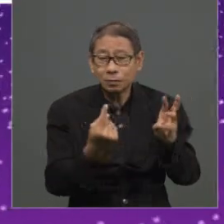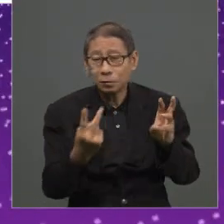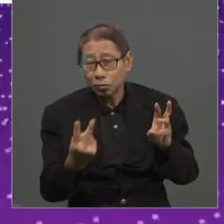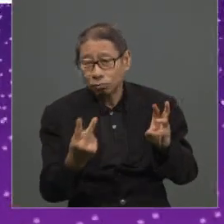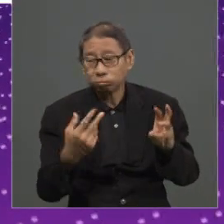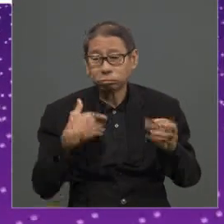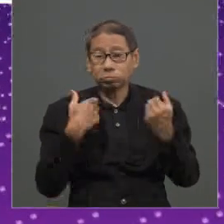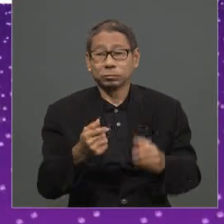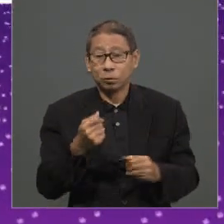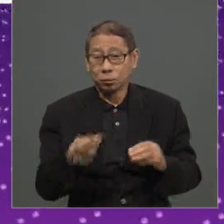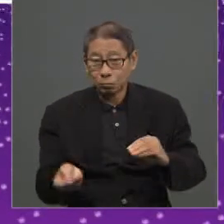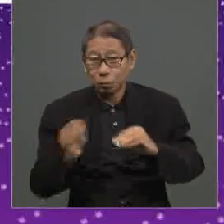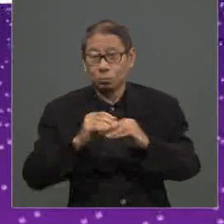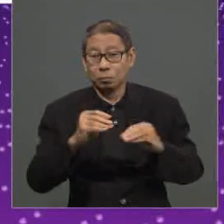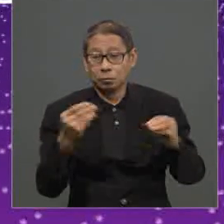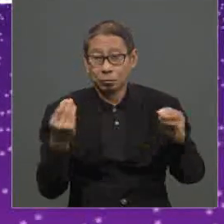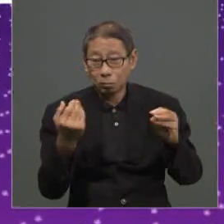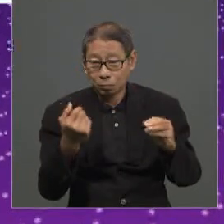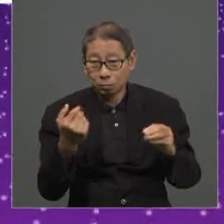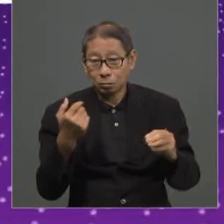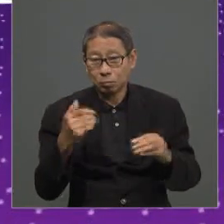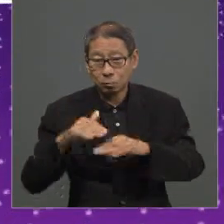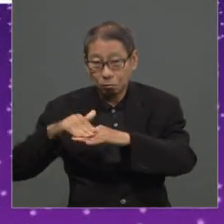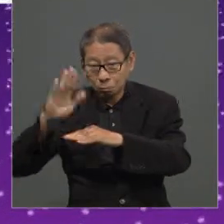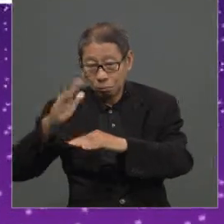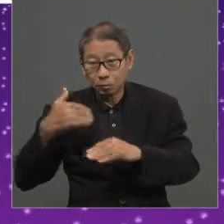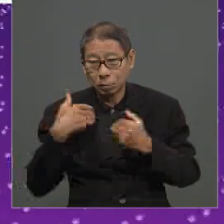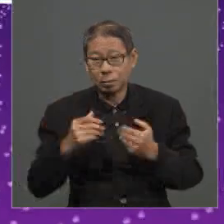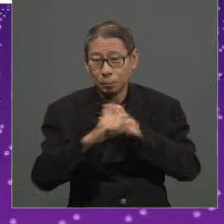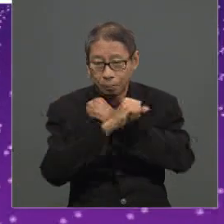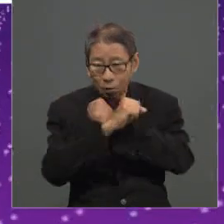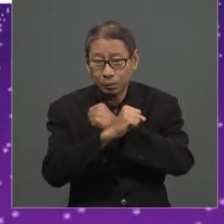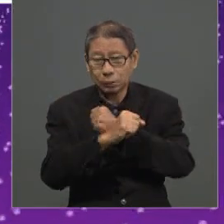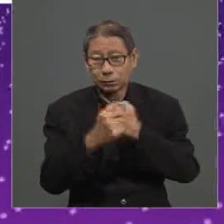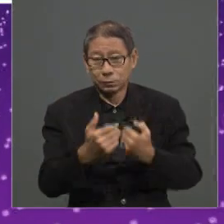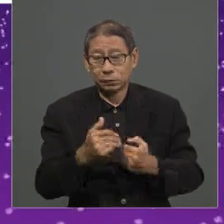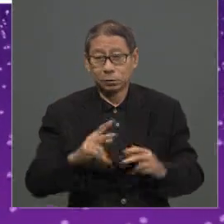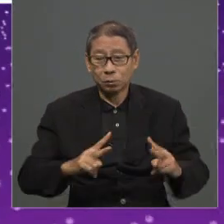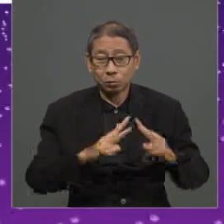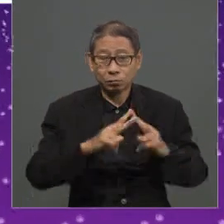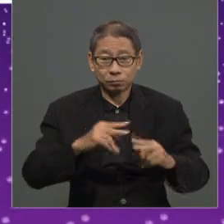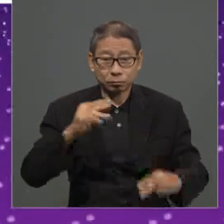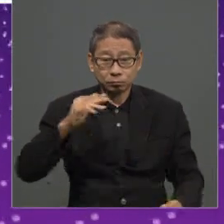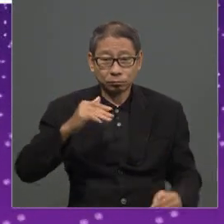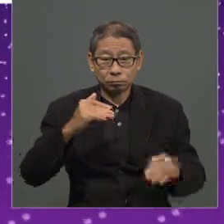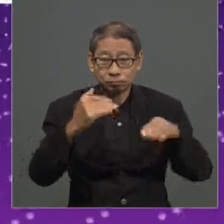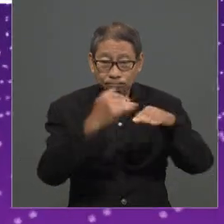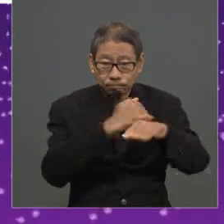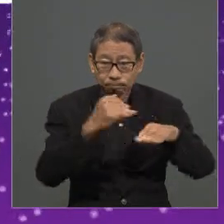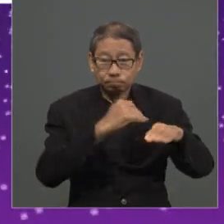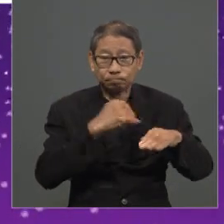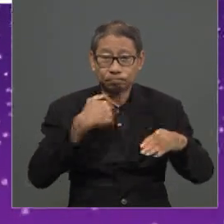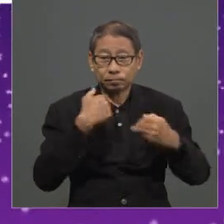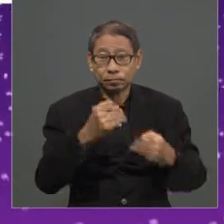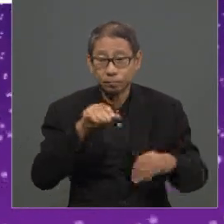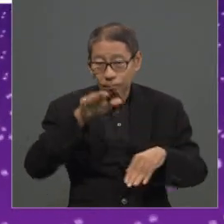าตัวรวมถึงเรื่องการที่จะต้องป้องกันไม่ให้เกิดเหตุแบบนี้อีกนะครับซึ่งทางกรมขนส่งเนี่ยบอกว่าตอนนี้เตรียมเรียกรถโ